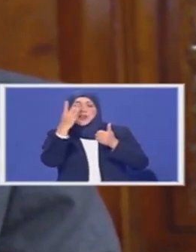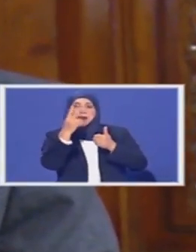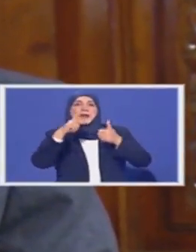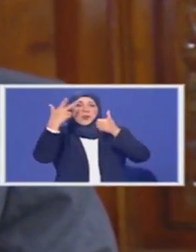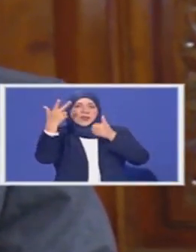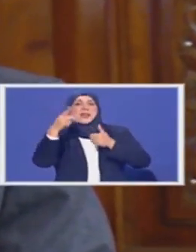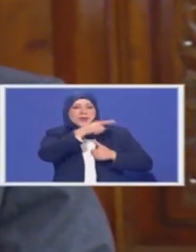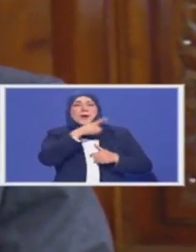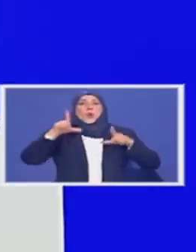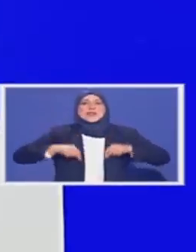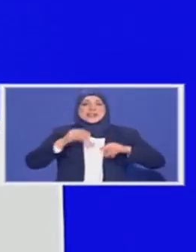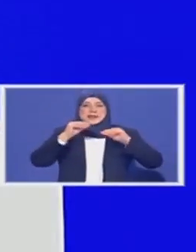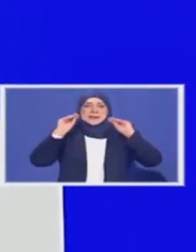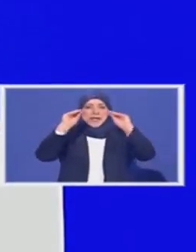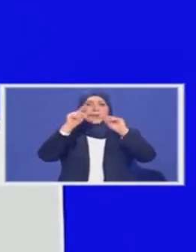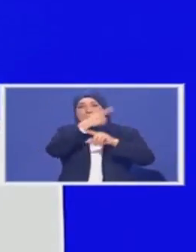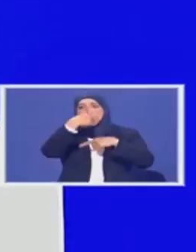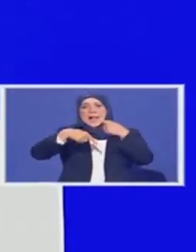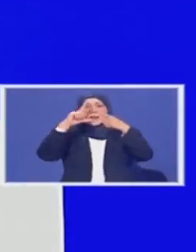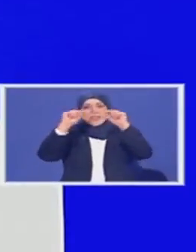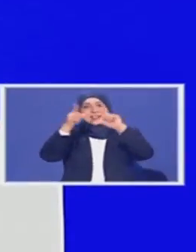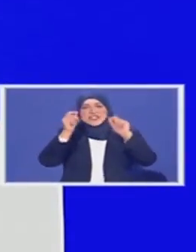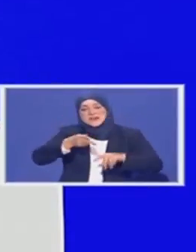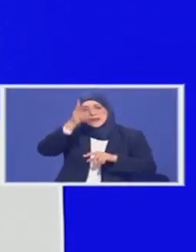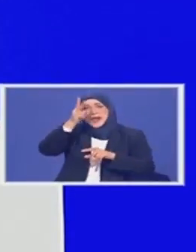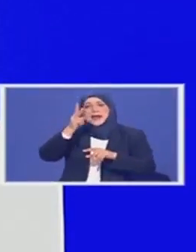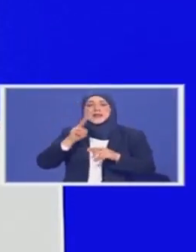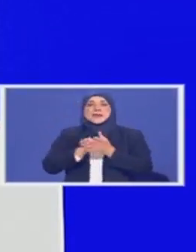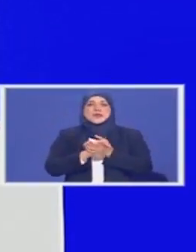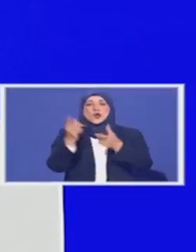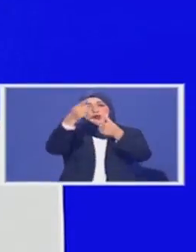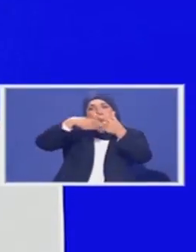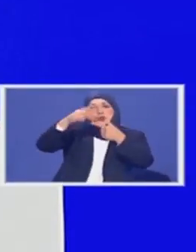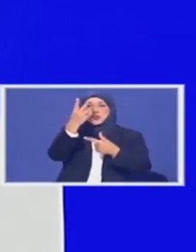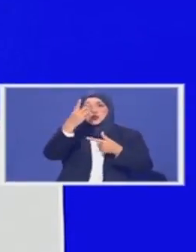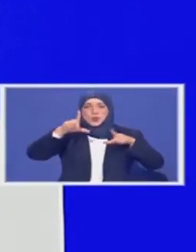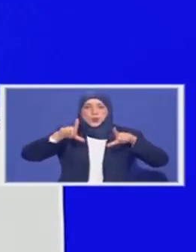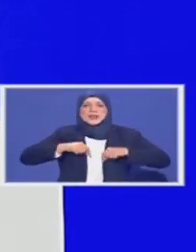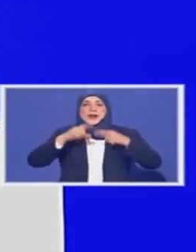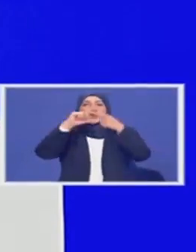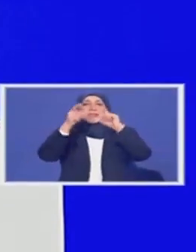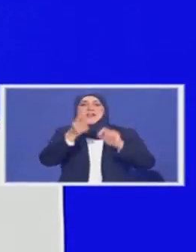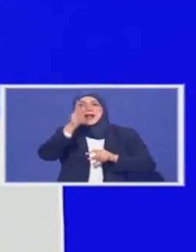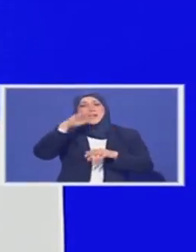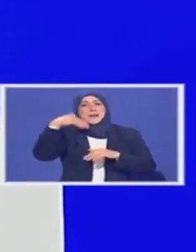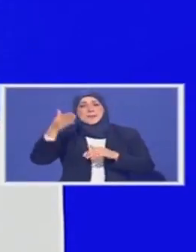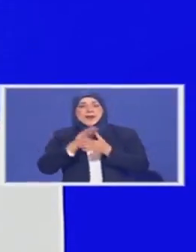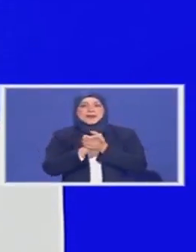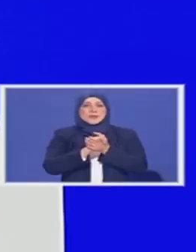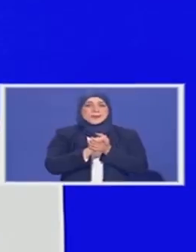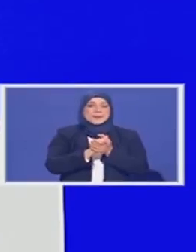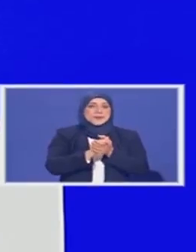التربية وكذلك والسيد وزير التعليم العالي باش يقدمونا بعد ذلك الرزنامة مفصلة.